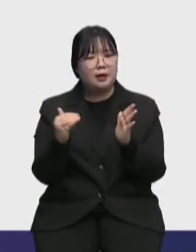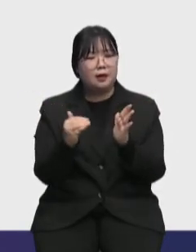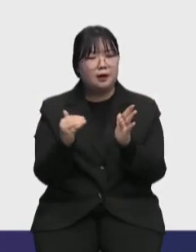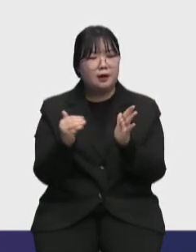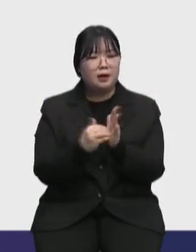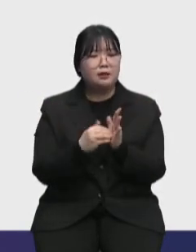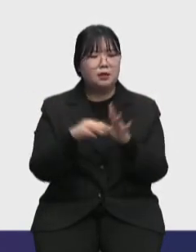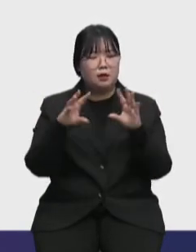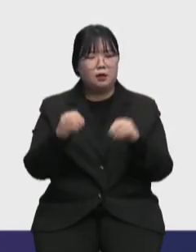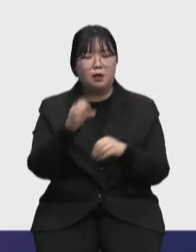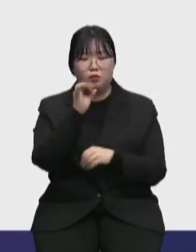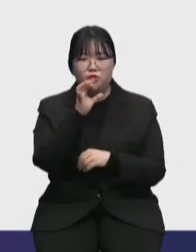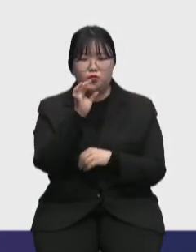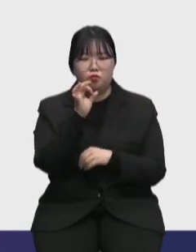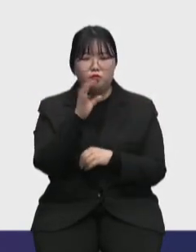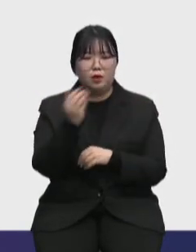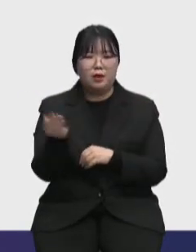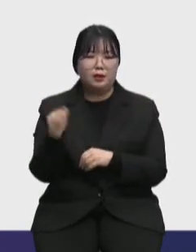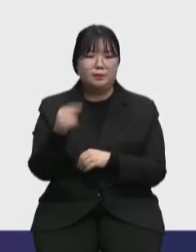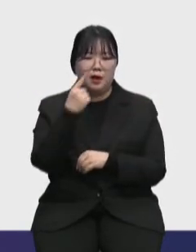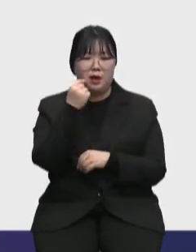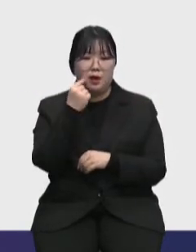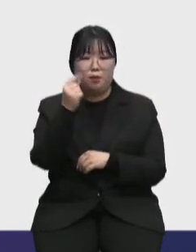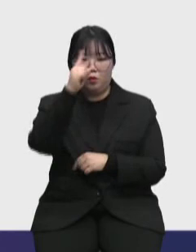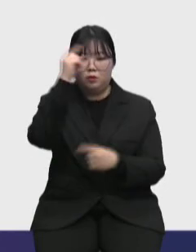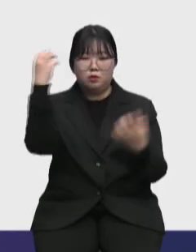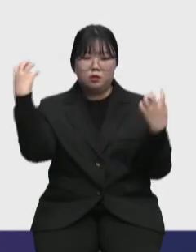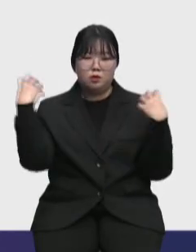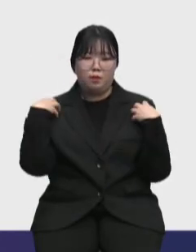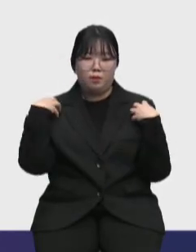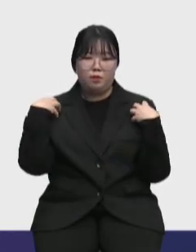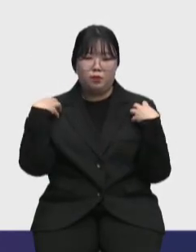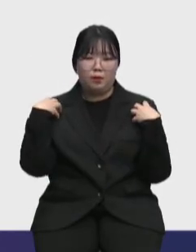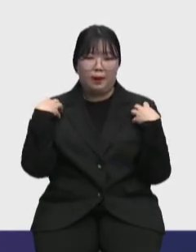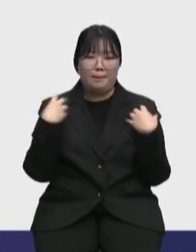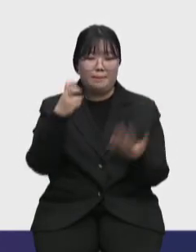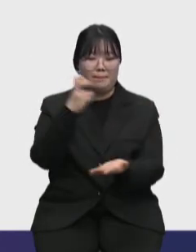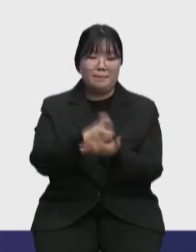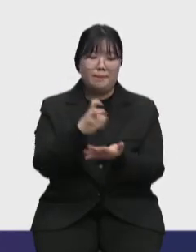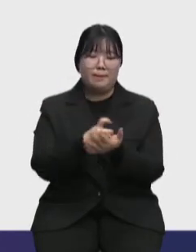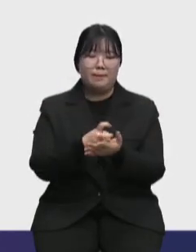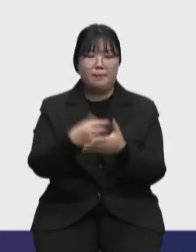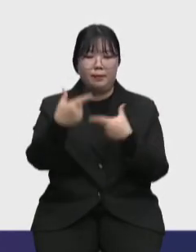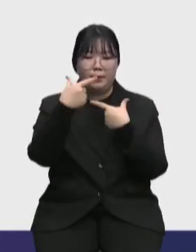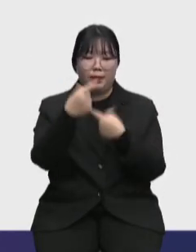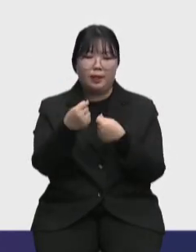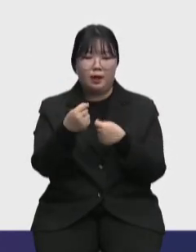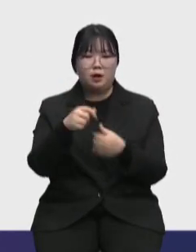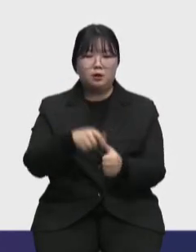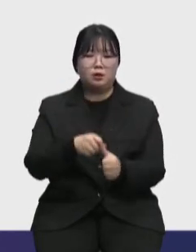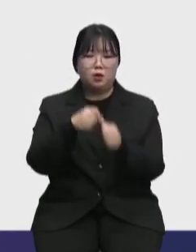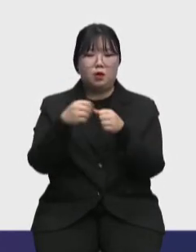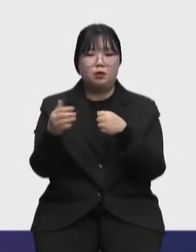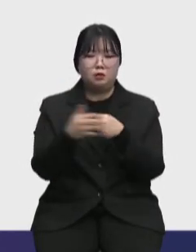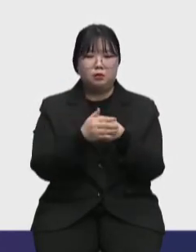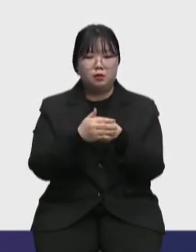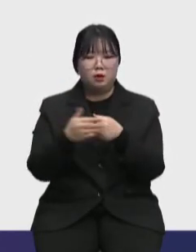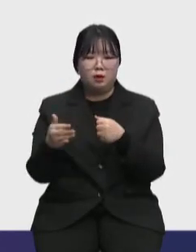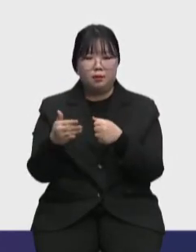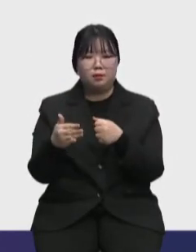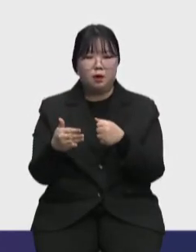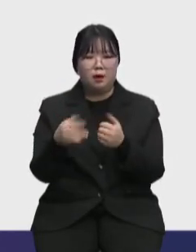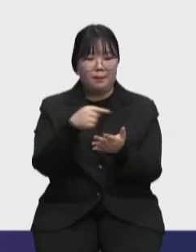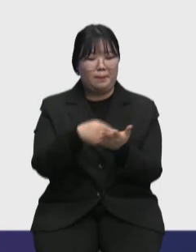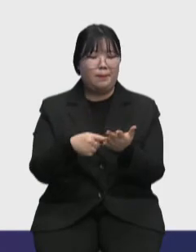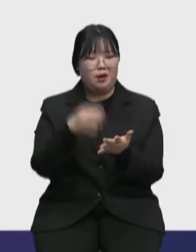정부는 합법적인 채용이라는 이유로 피해자들을 인정하지 않고 있으며 램지어 논문도 이런 일본의 주장을 고스란히 담고